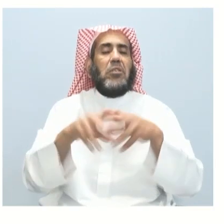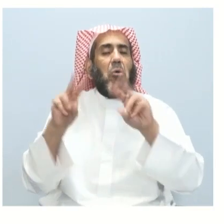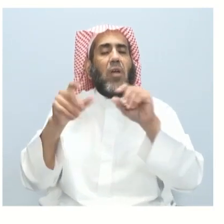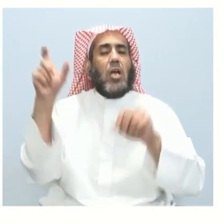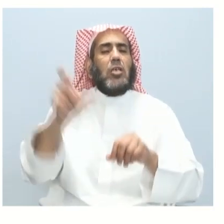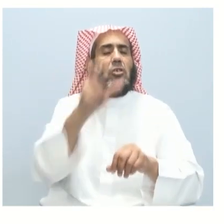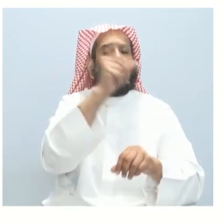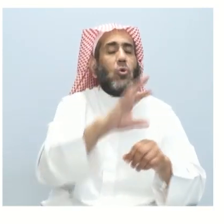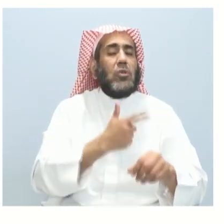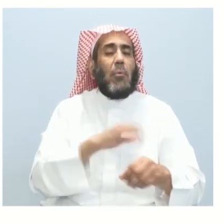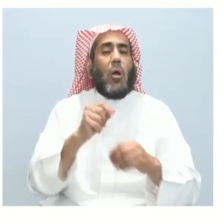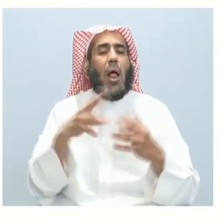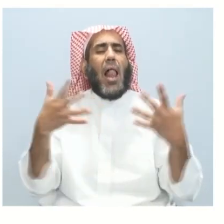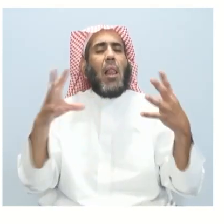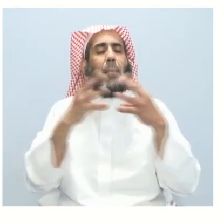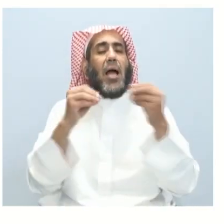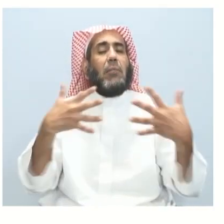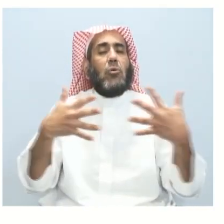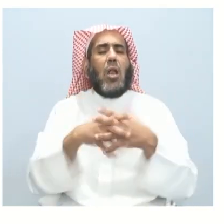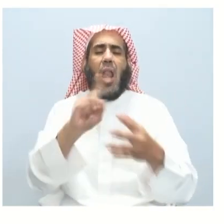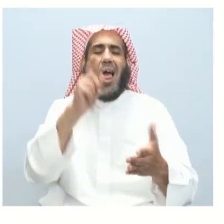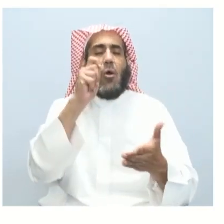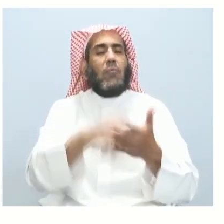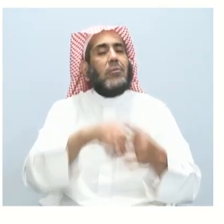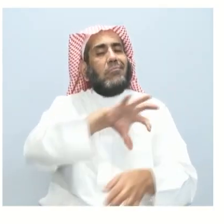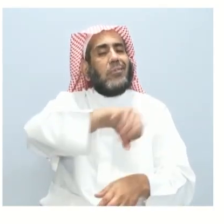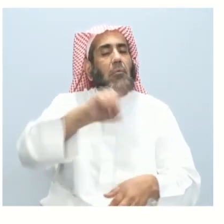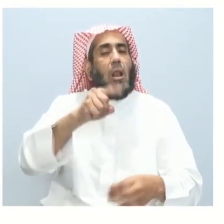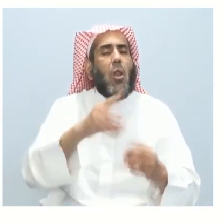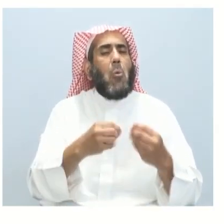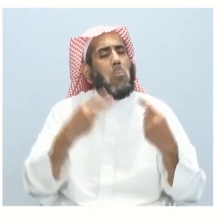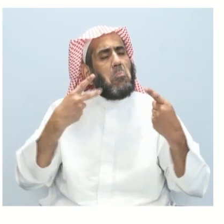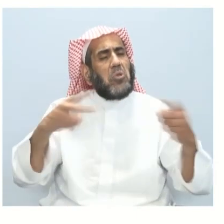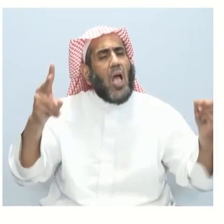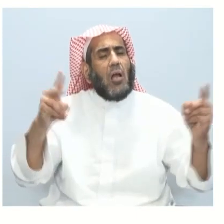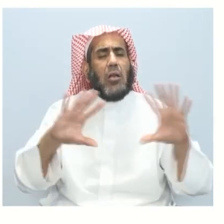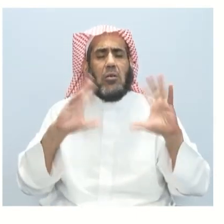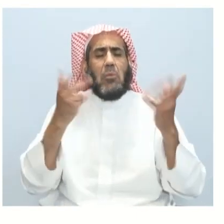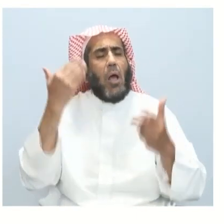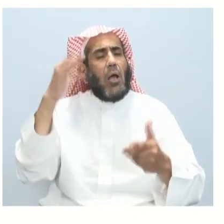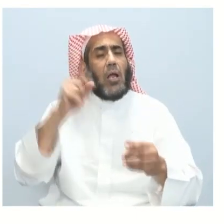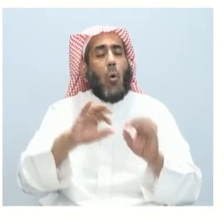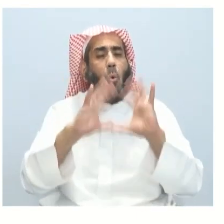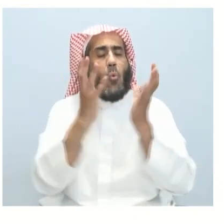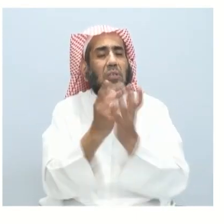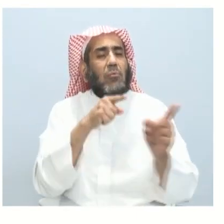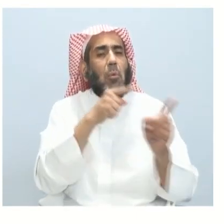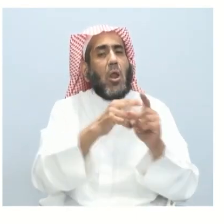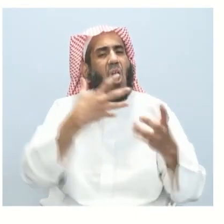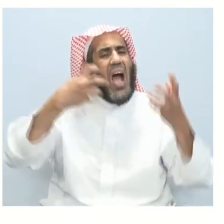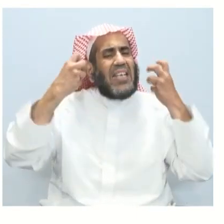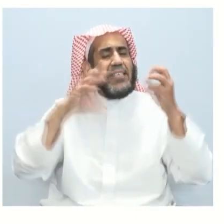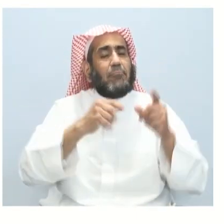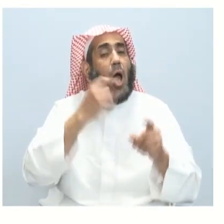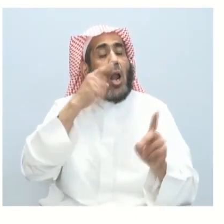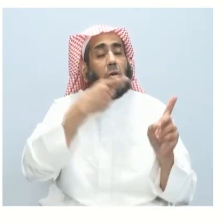الشعراء وسماها النقاد من المعال المشترك وهذا النوع لا يحكم فيه سرقه لانه متاح ل للجميع كوصف مثلا الممدوح بانه اسد